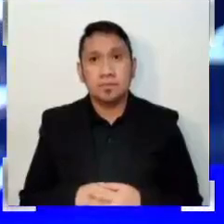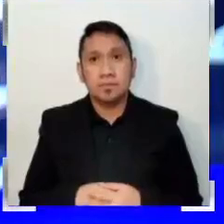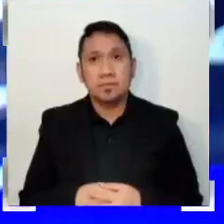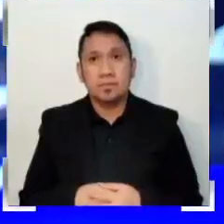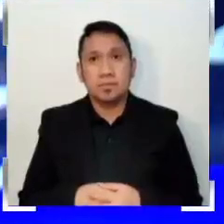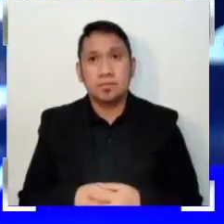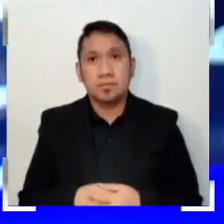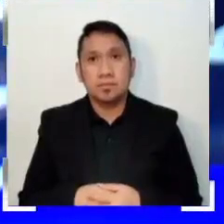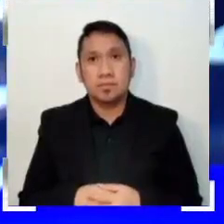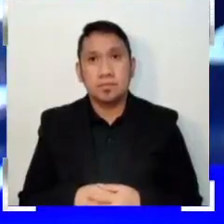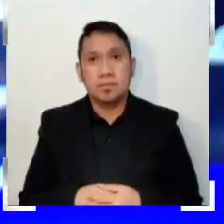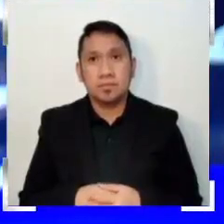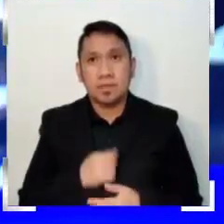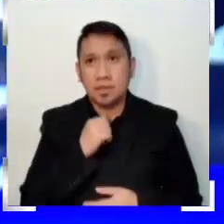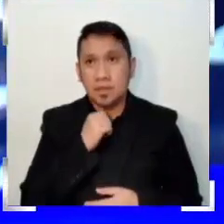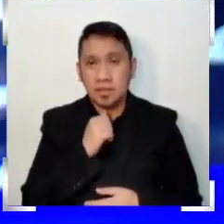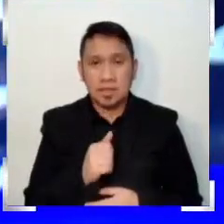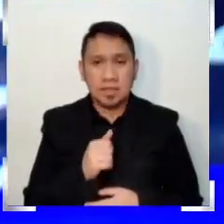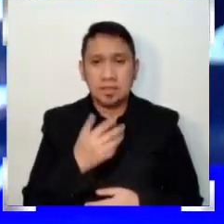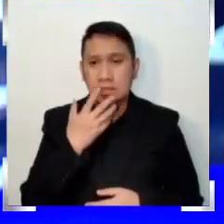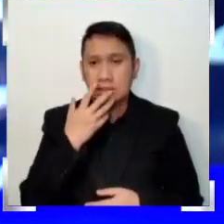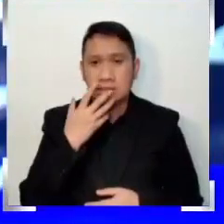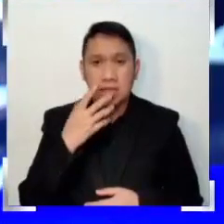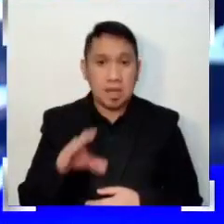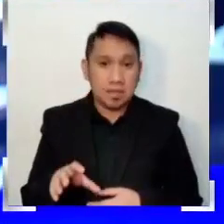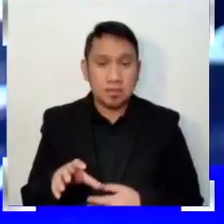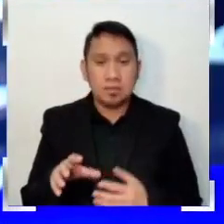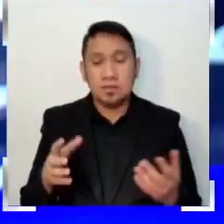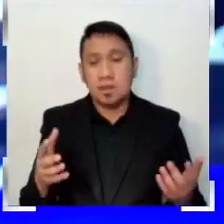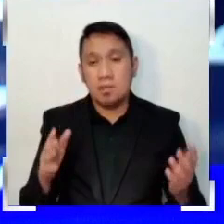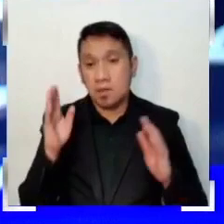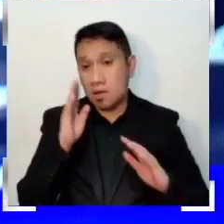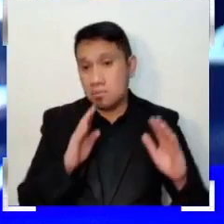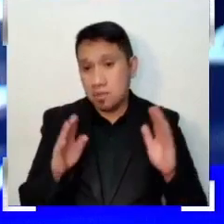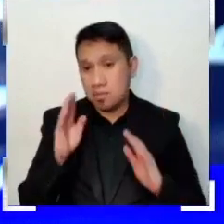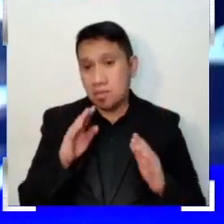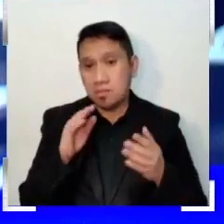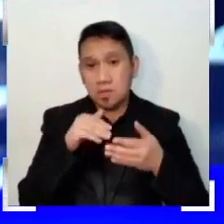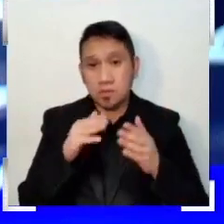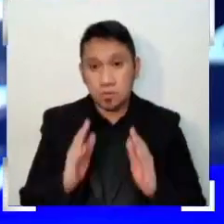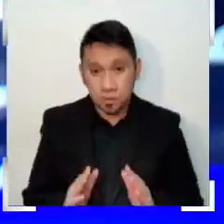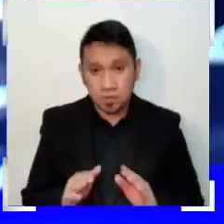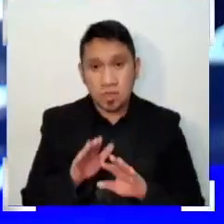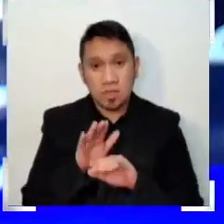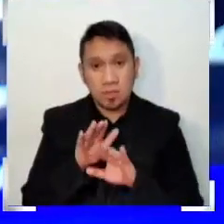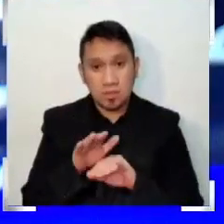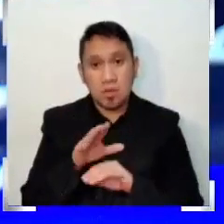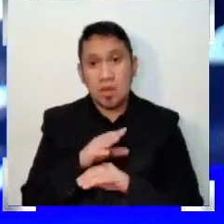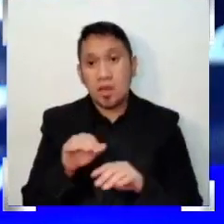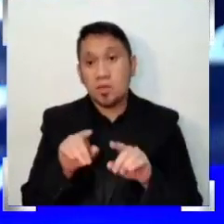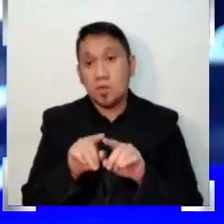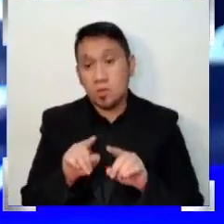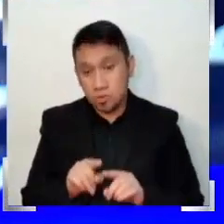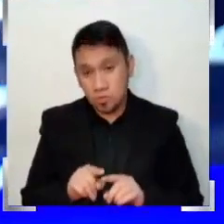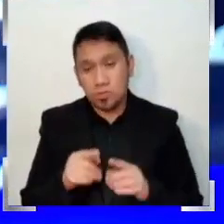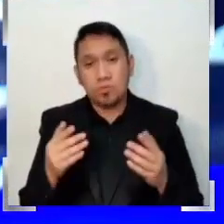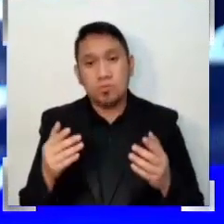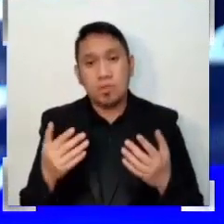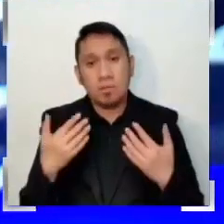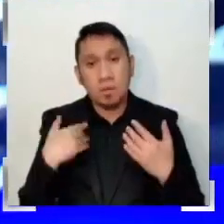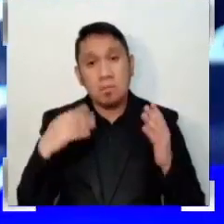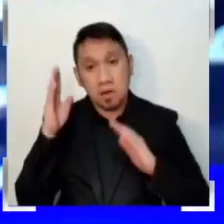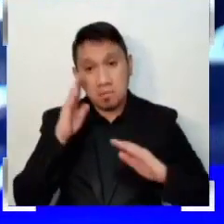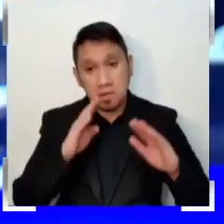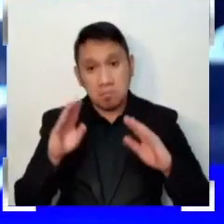Hindi lang po sobrang init ang problema ng mga estudyante sa Occidental Mindoro. Sumabay pa ang halos buong araw na brownout at ang ugat ng problema